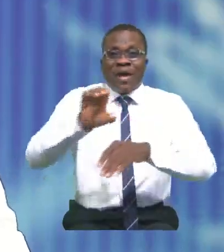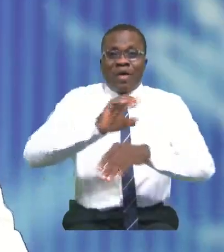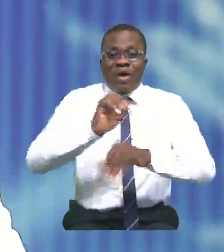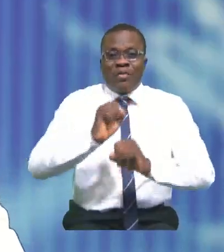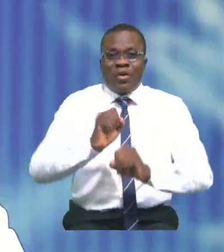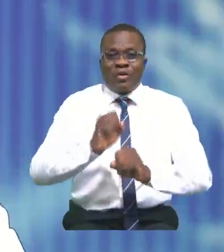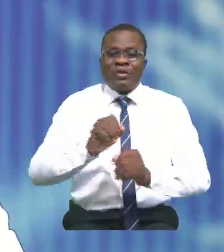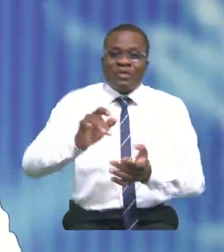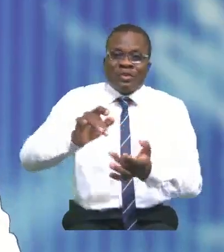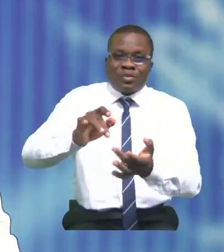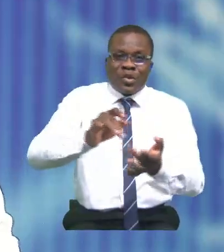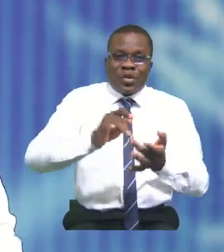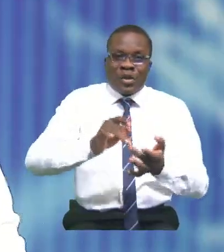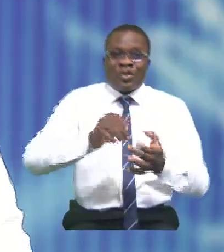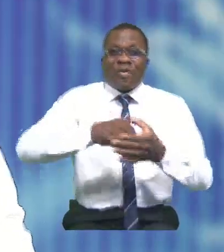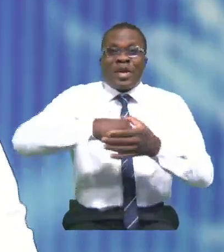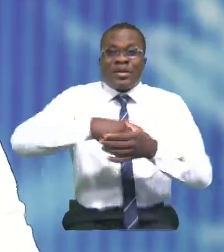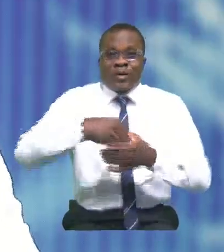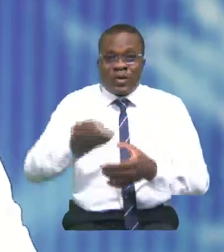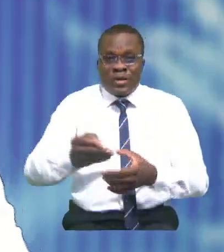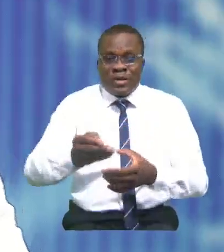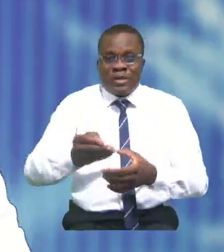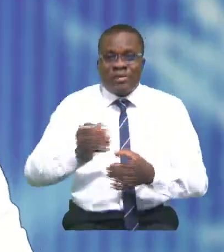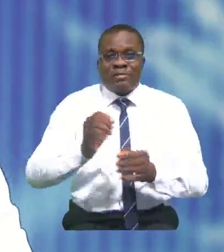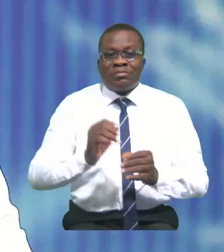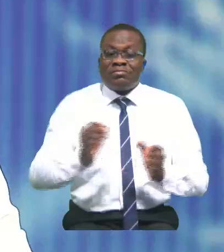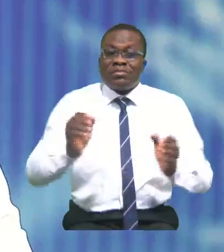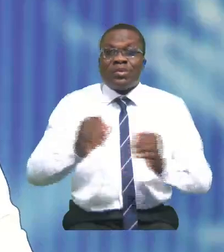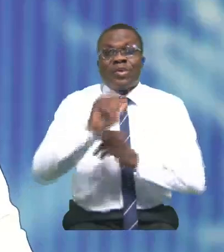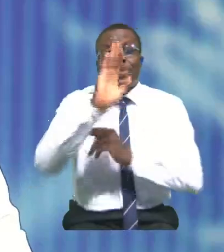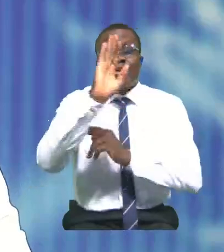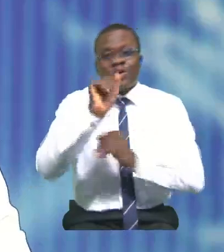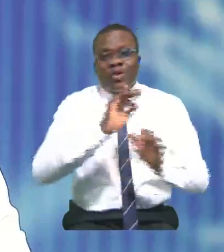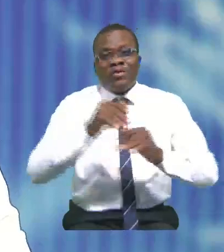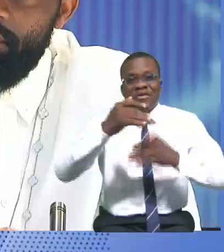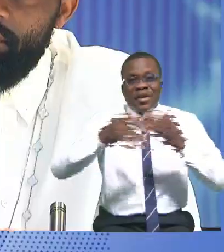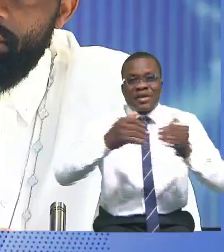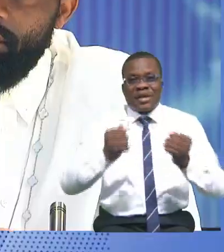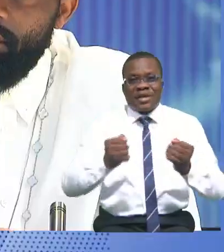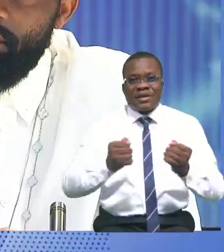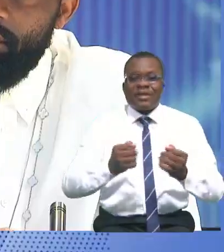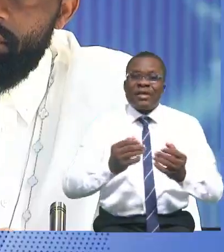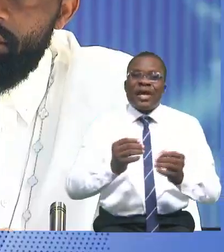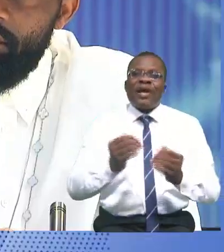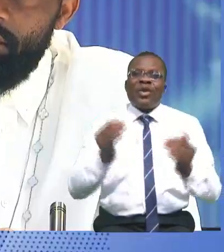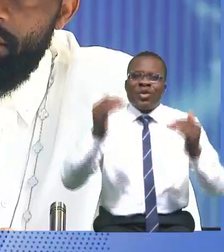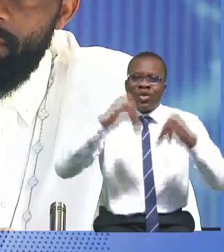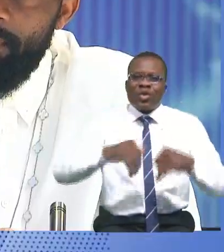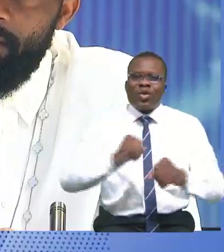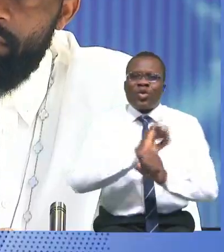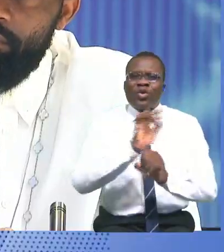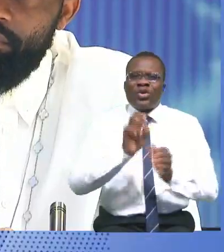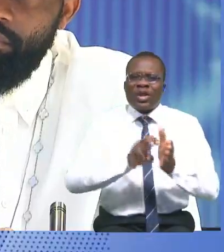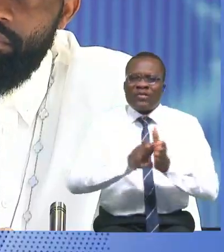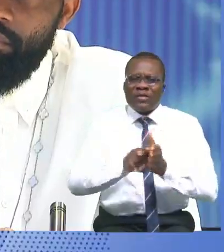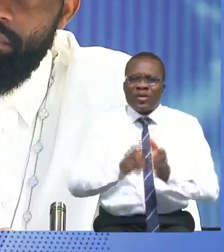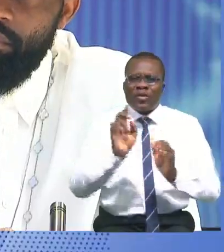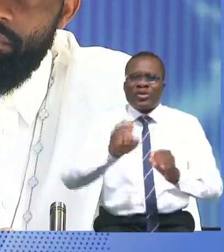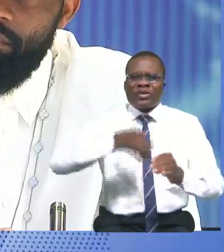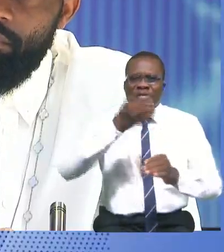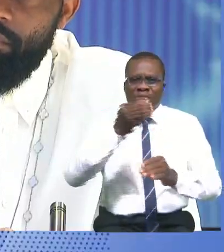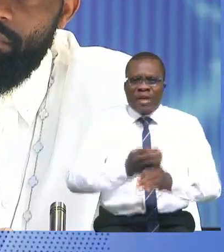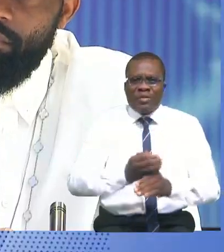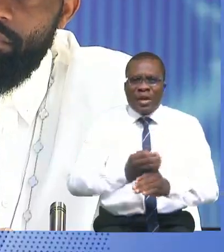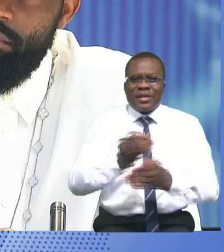tokos sorti ça va Dieu Dieu fait grâce la crise liée au coronavirus a impacté le